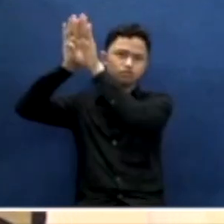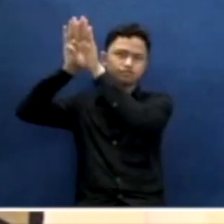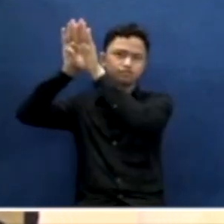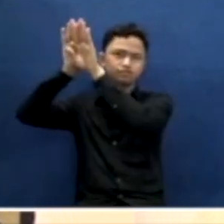memakanapayang